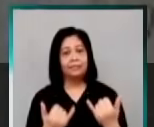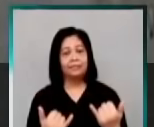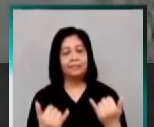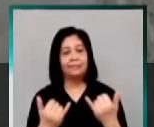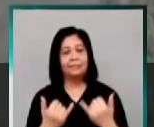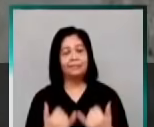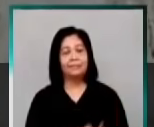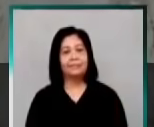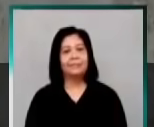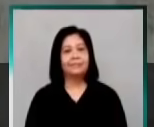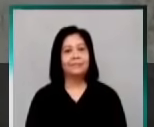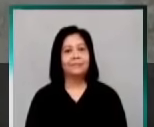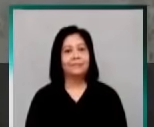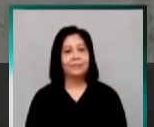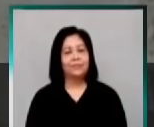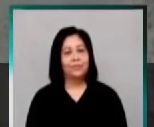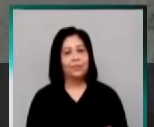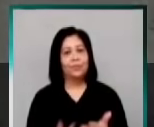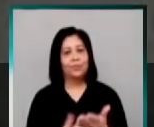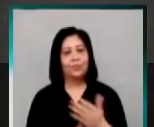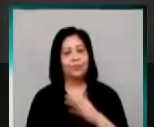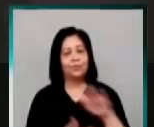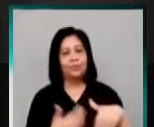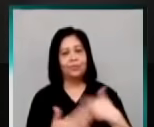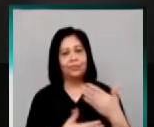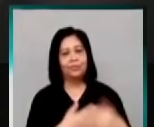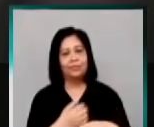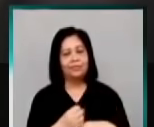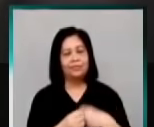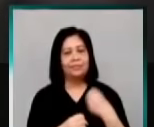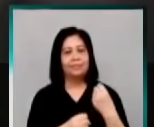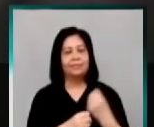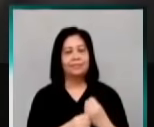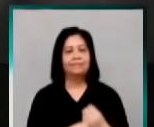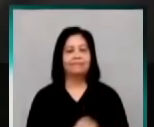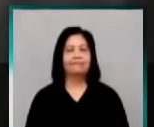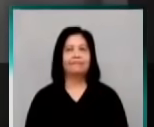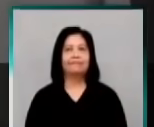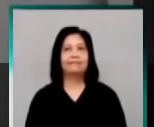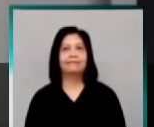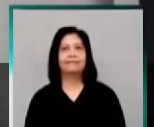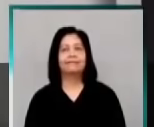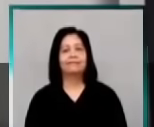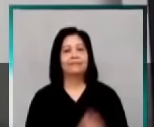now. Through all these years that faith lives on,